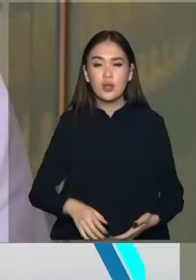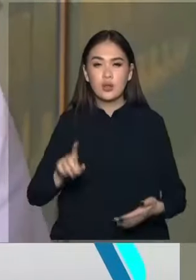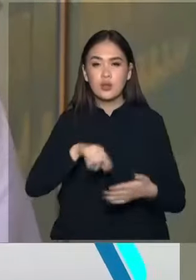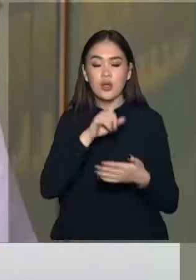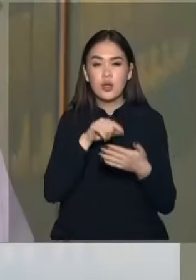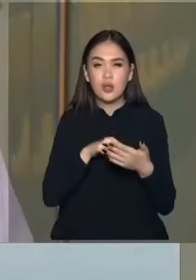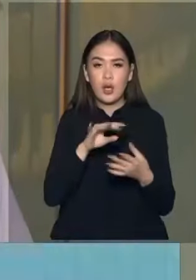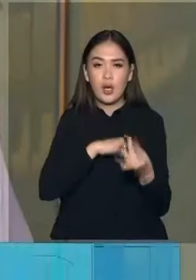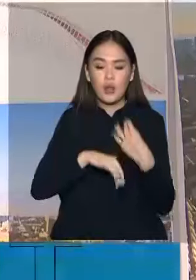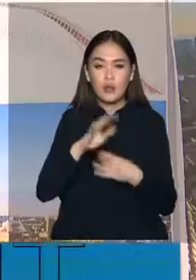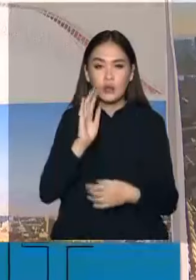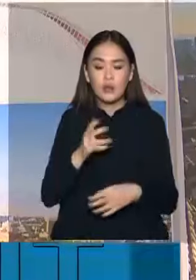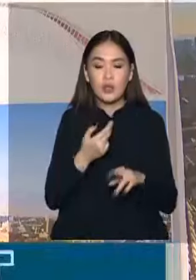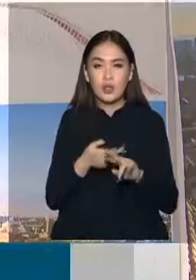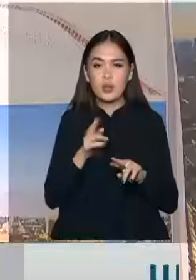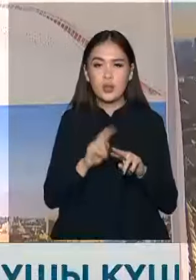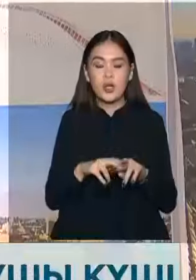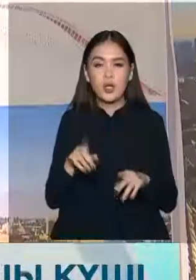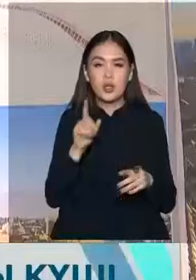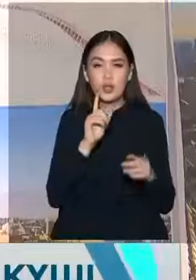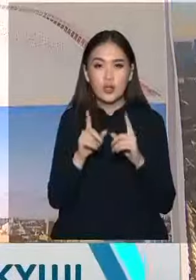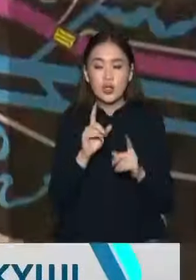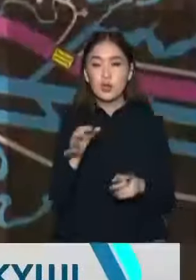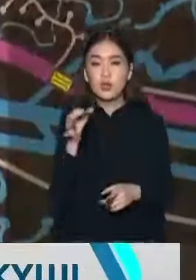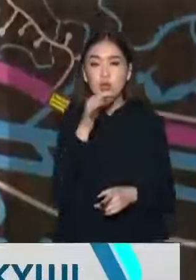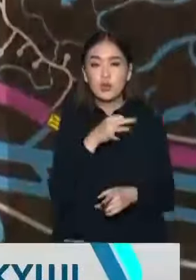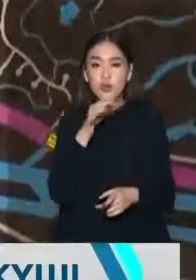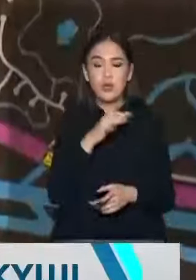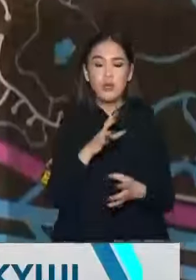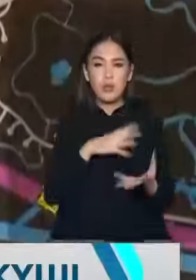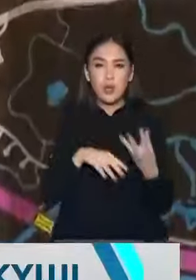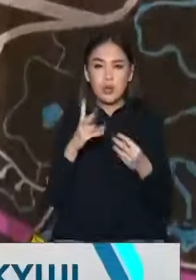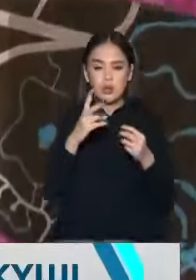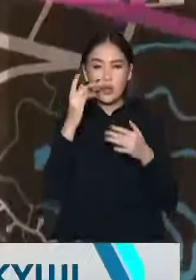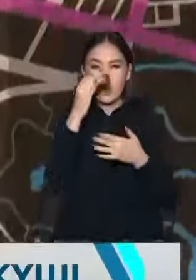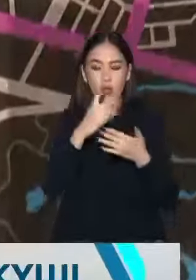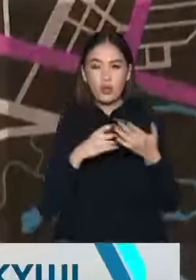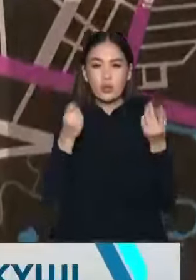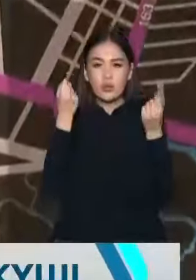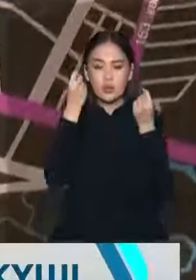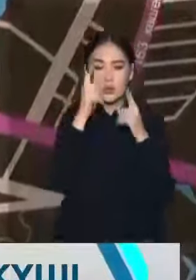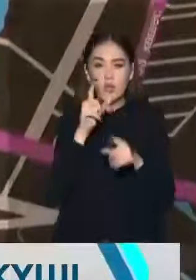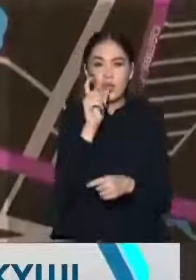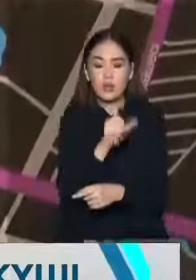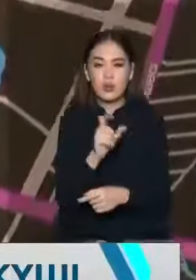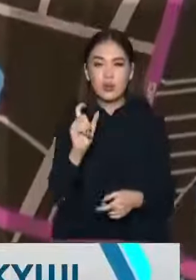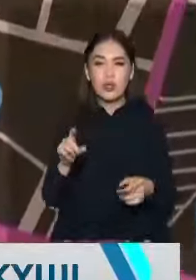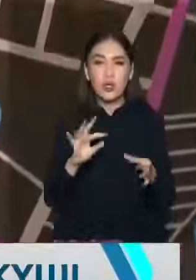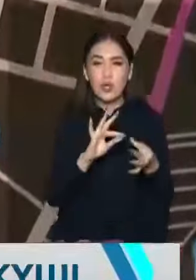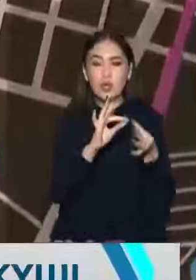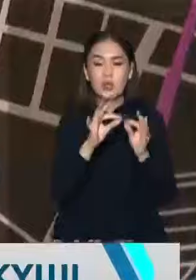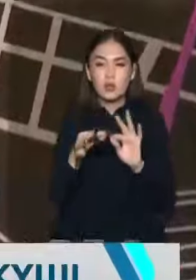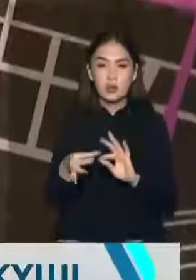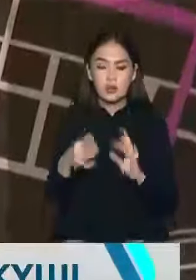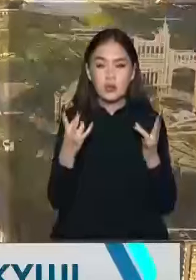сұрақтар талқыланады. Бұл жиналыс болмай тұрып, оның бәрін ашып беру, кәдімгі қарапайым тілмен халыққа